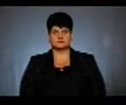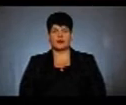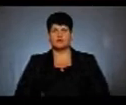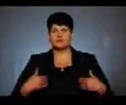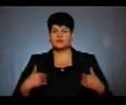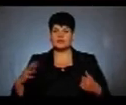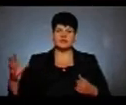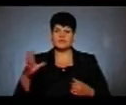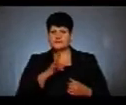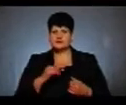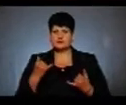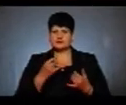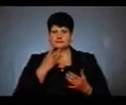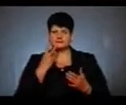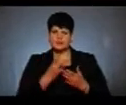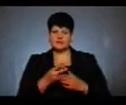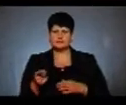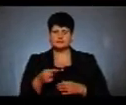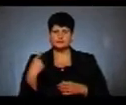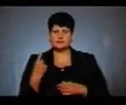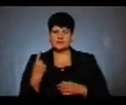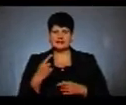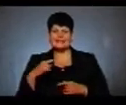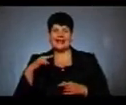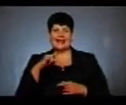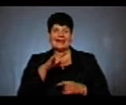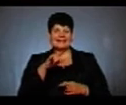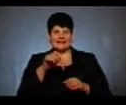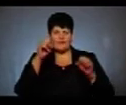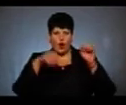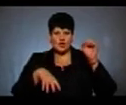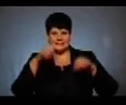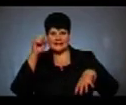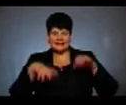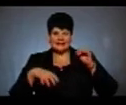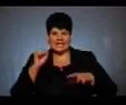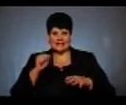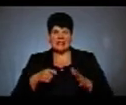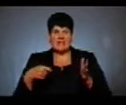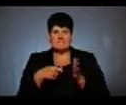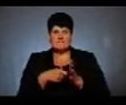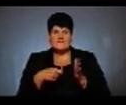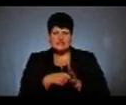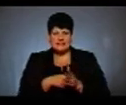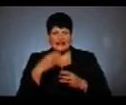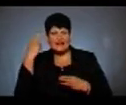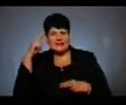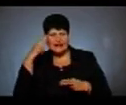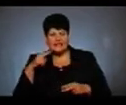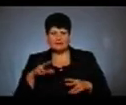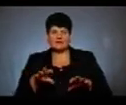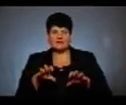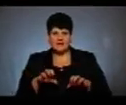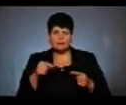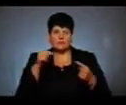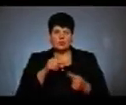Мої вітання усім, хто зараз з нами. На Тернопільщині з літаків розкидали вакцини проти сказу диких тварин. У чому небезпека цього